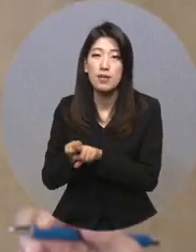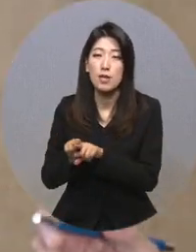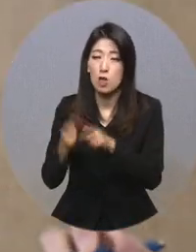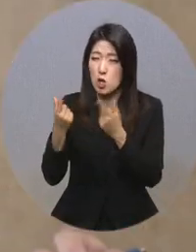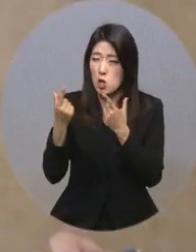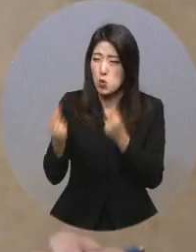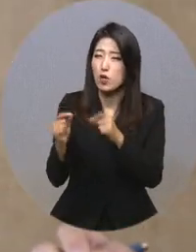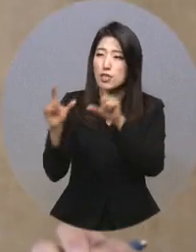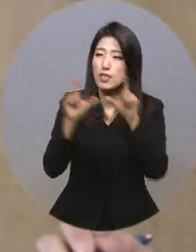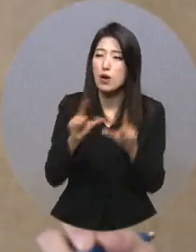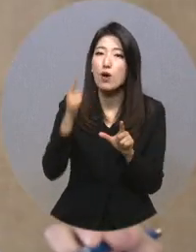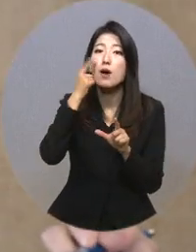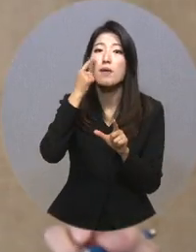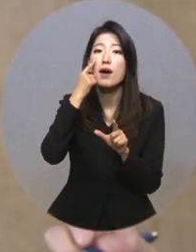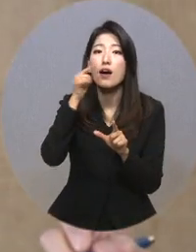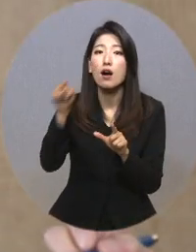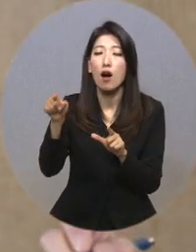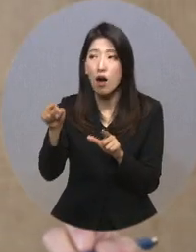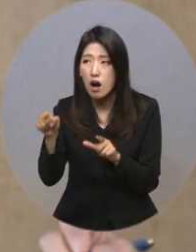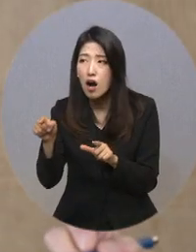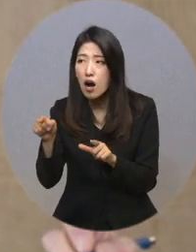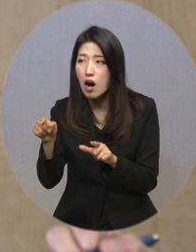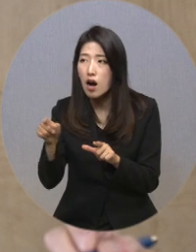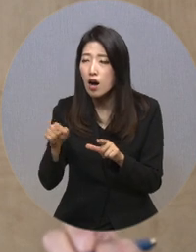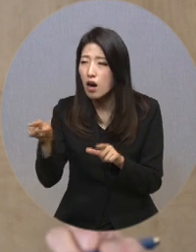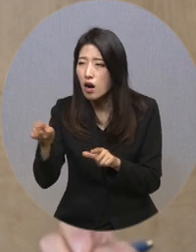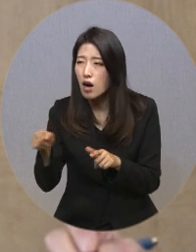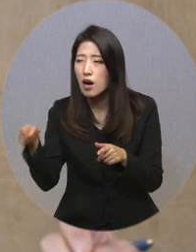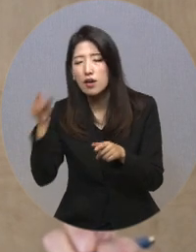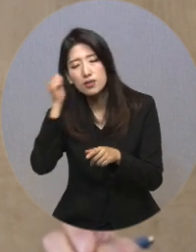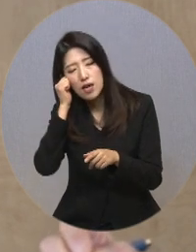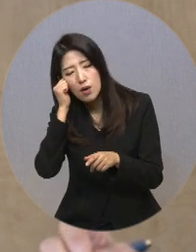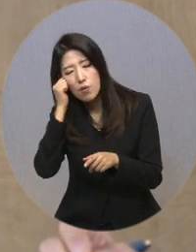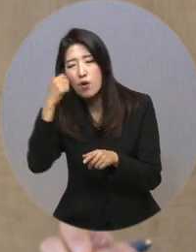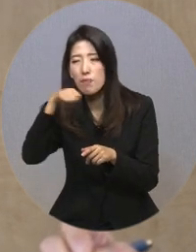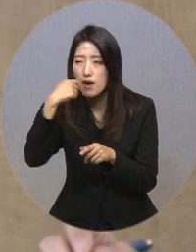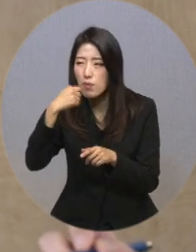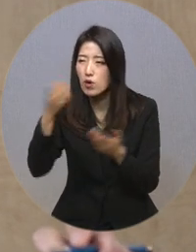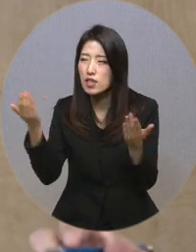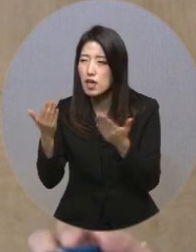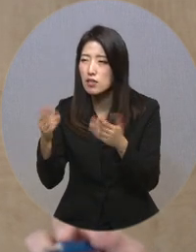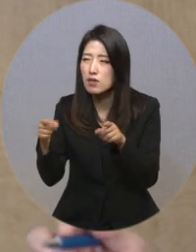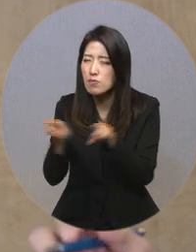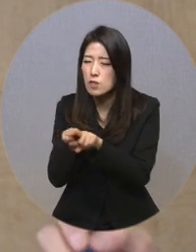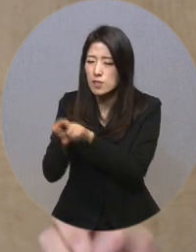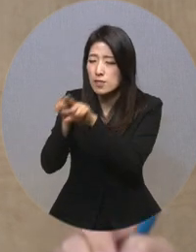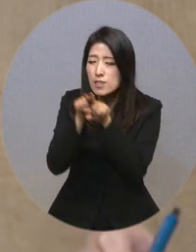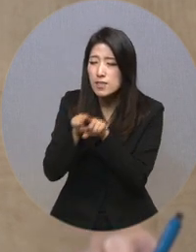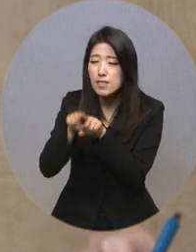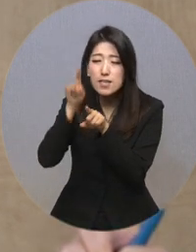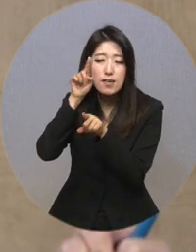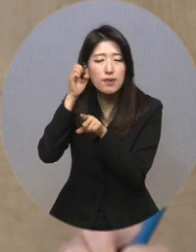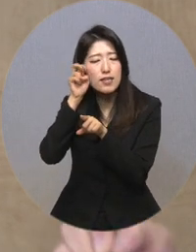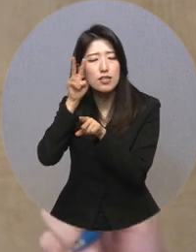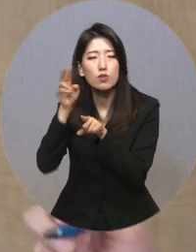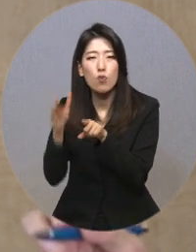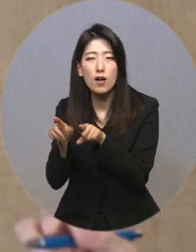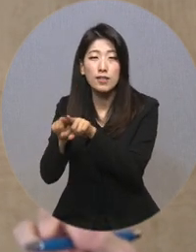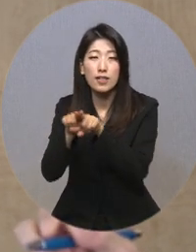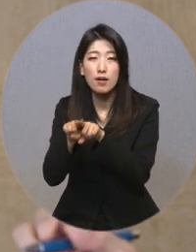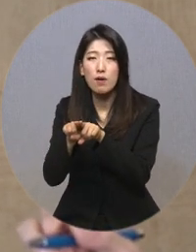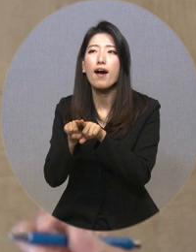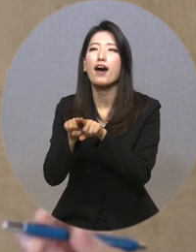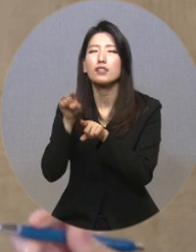예. 회사에도 같이 예. 출근하고 밥도 같이 예. 먹고 잠도 같이 자고 이렇게 정말 이제는 우리 학생들한테 고숙련의 교육이